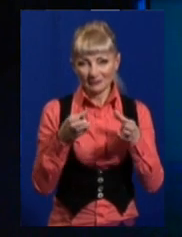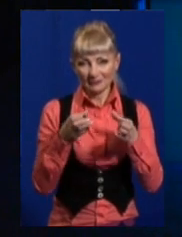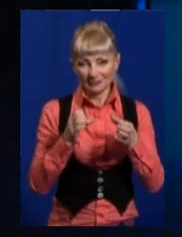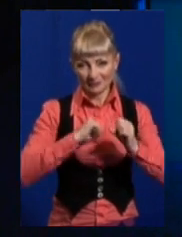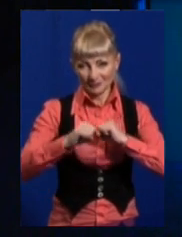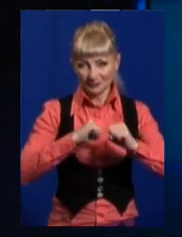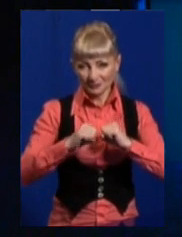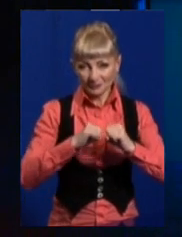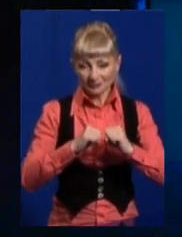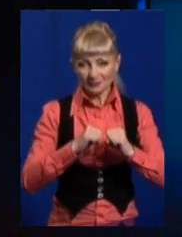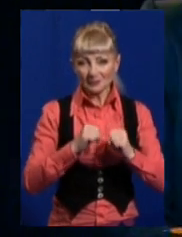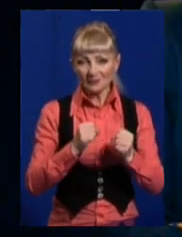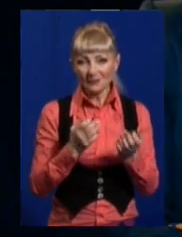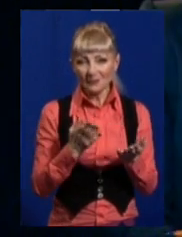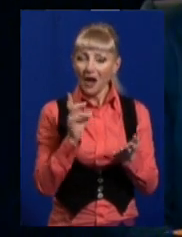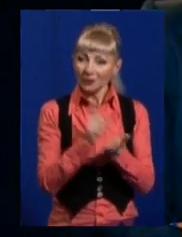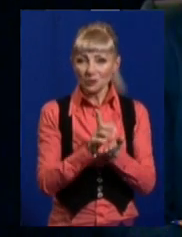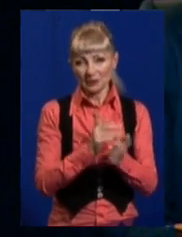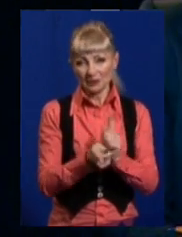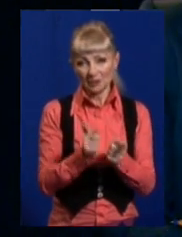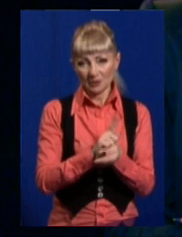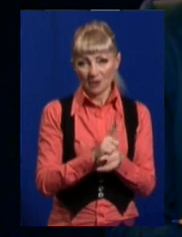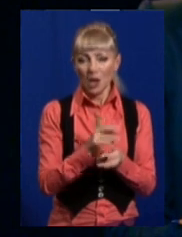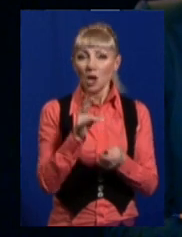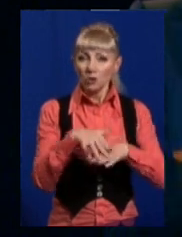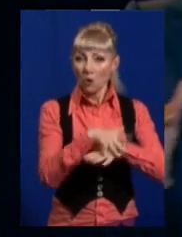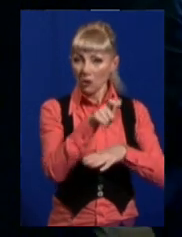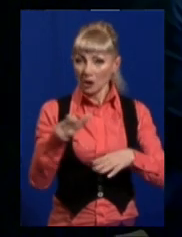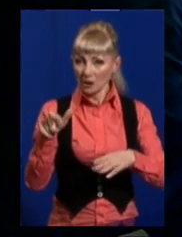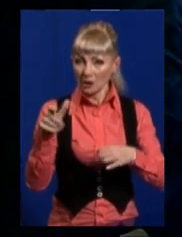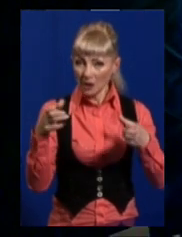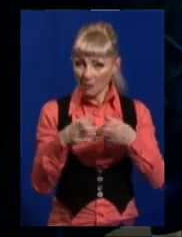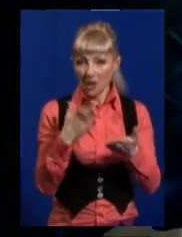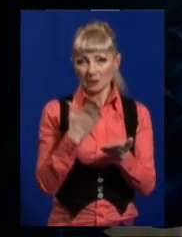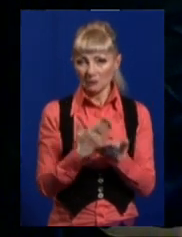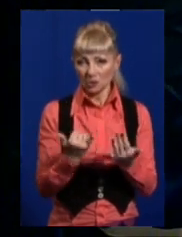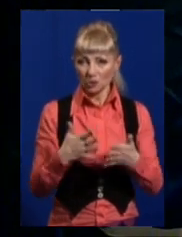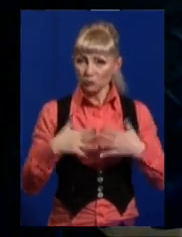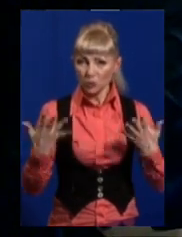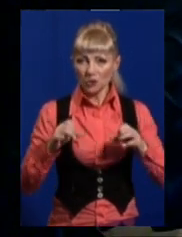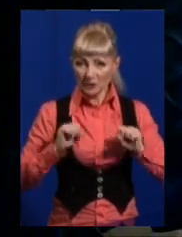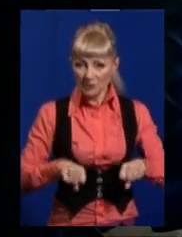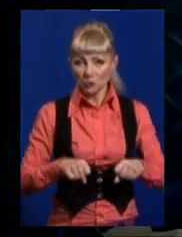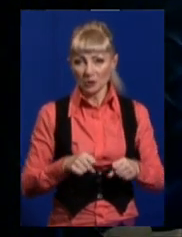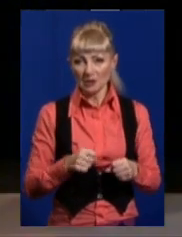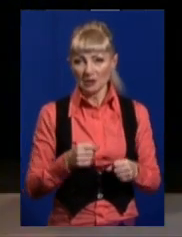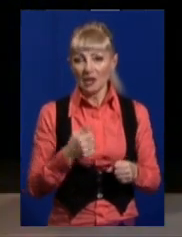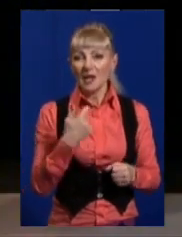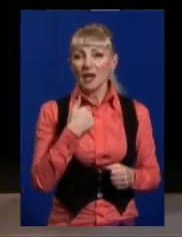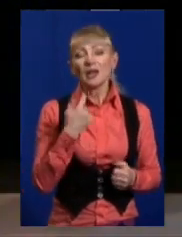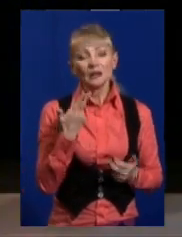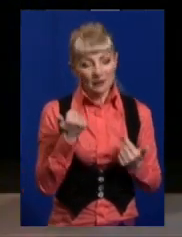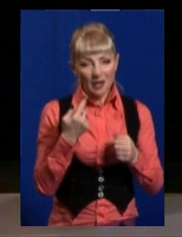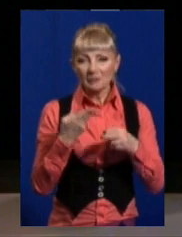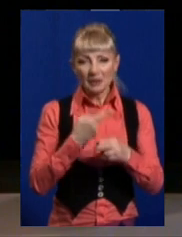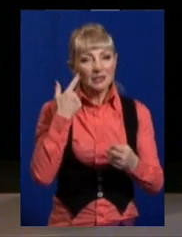громади мають все одно більше вже і повноважень, і можливостей. Це безумовно. Я кажу ними... про районний і регіональний рівень. Тому що